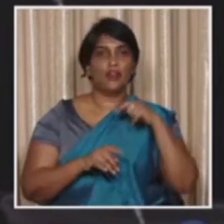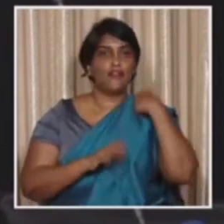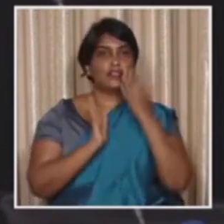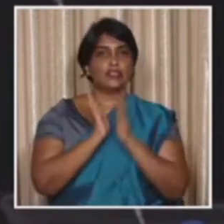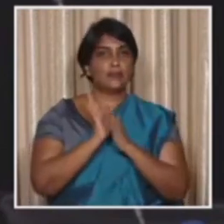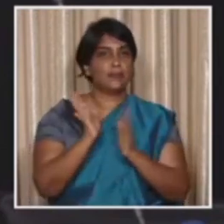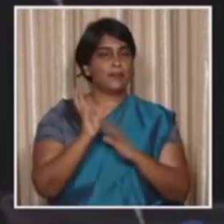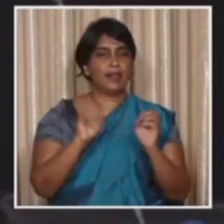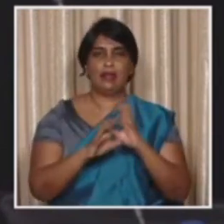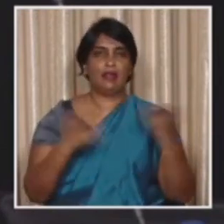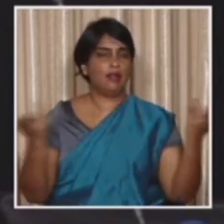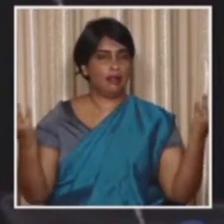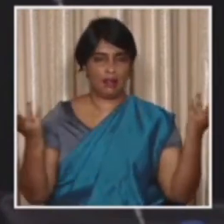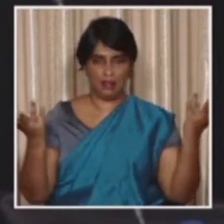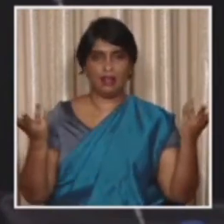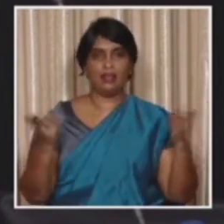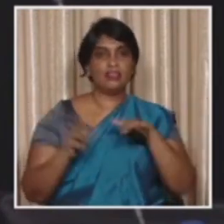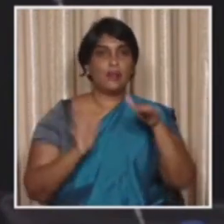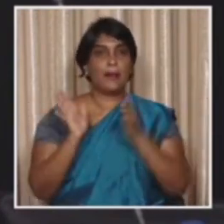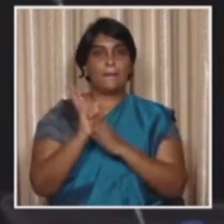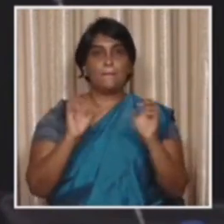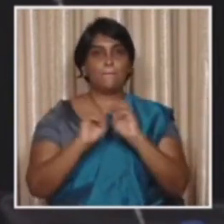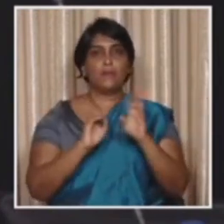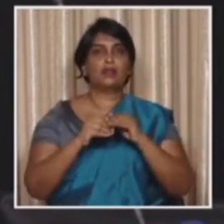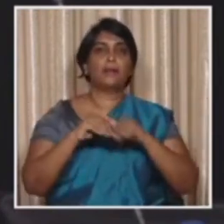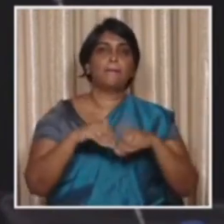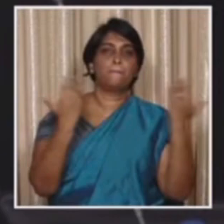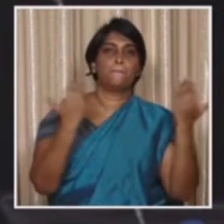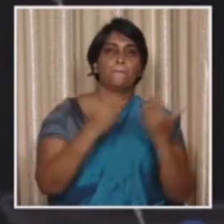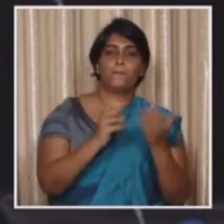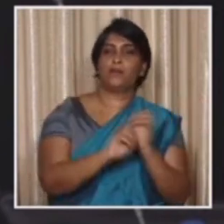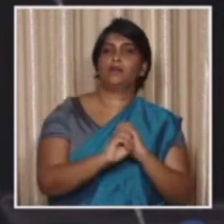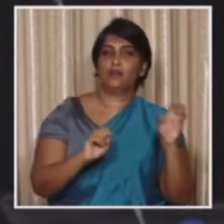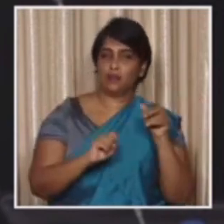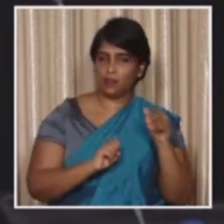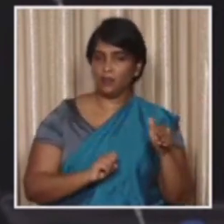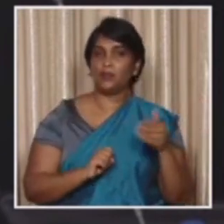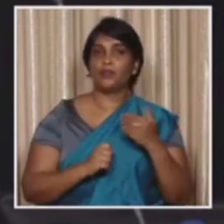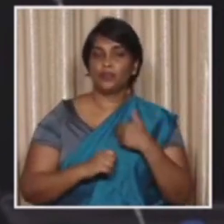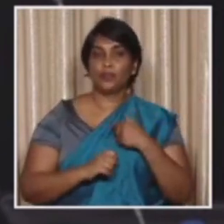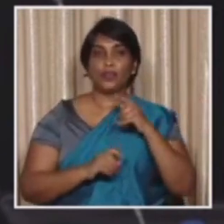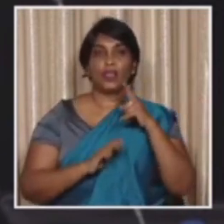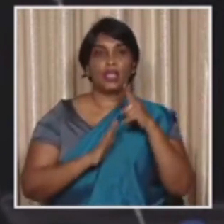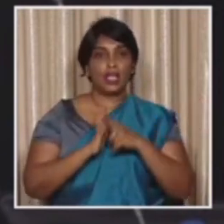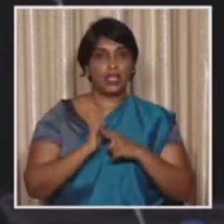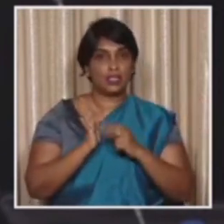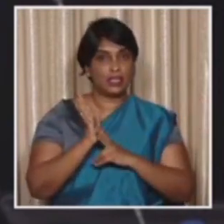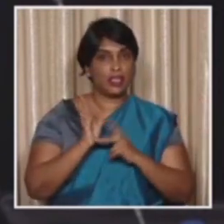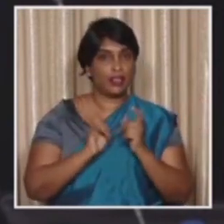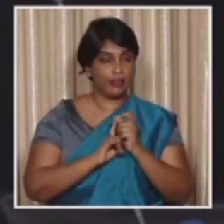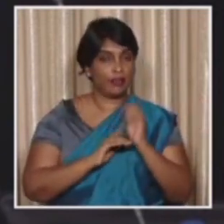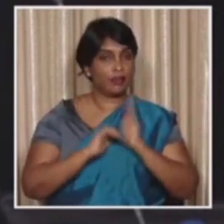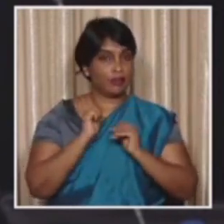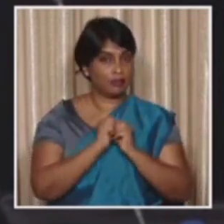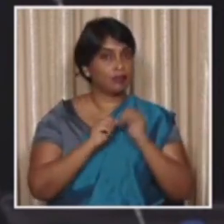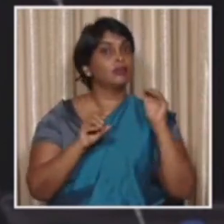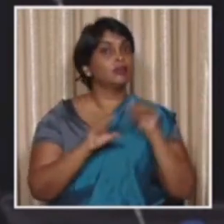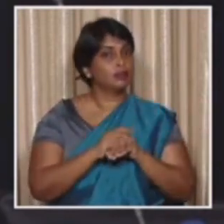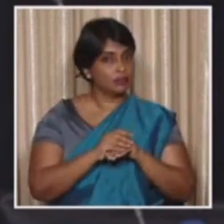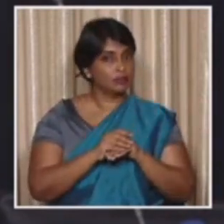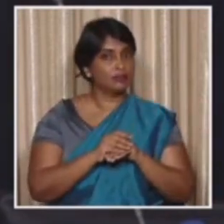tibbene api wede kare vikalpa patthara wala etoda mama janatha vimuthi peramune kriyakari samajikayek hatiyata